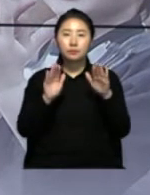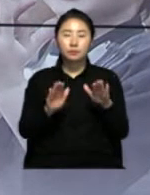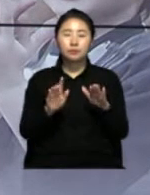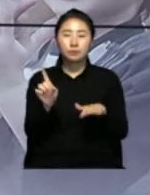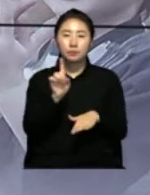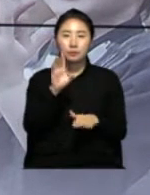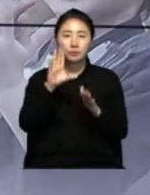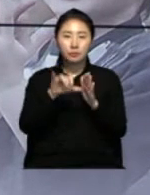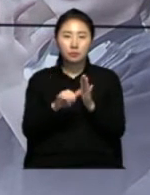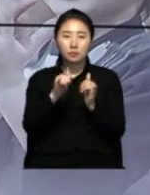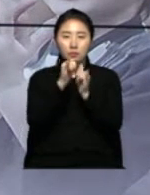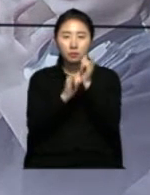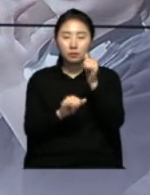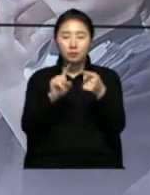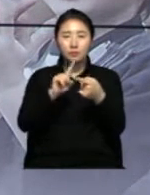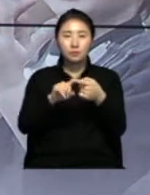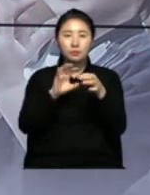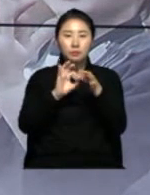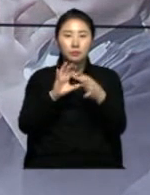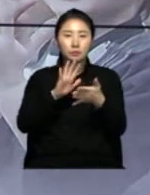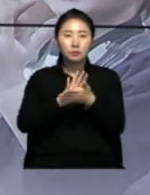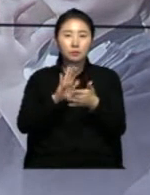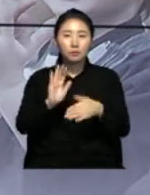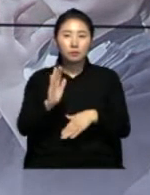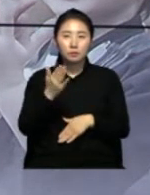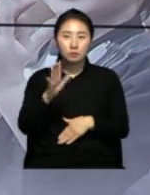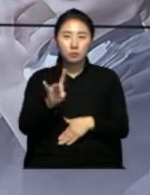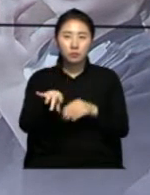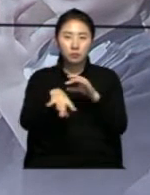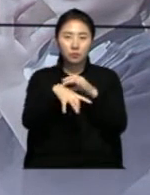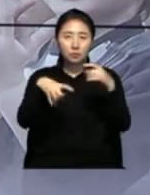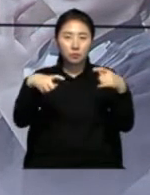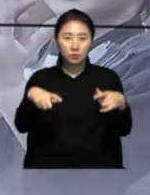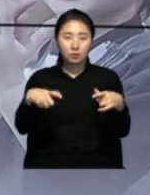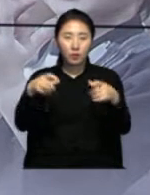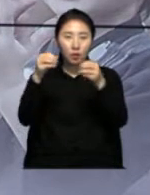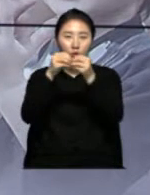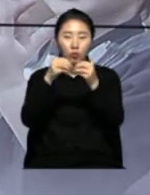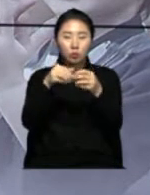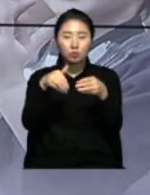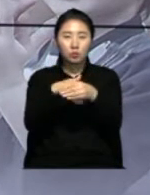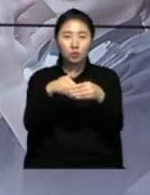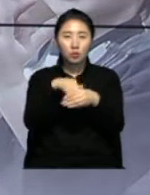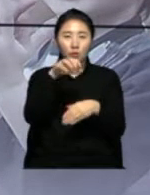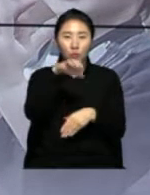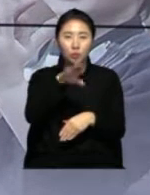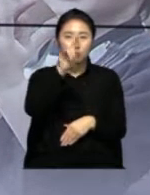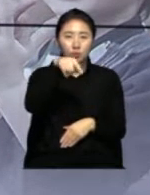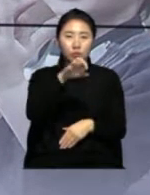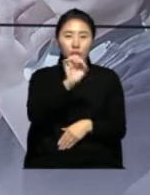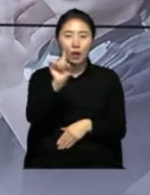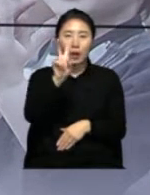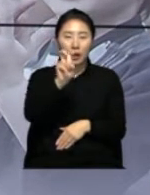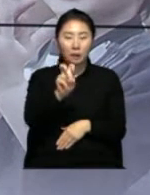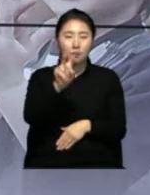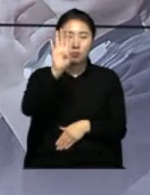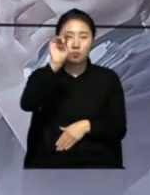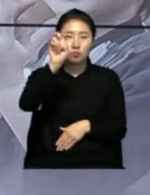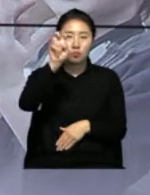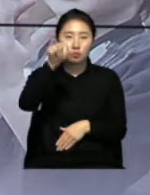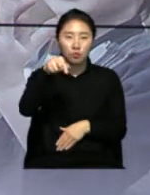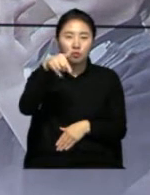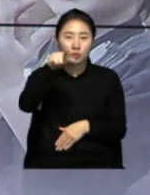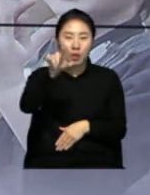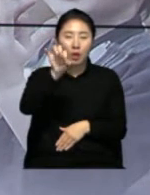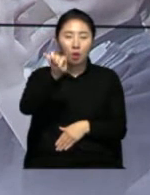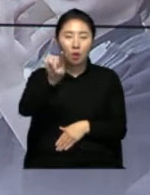어느 때보다 역사에 대한 관심이 뜨거운데요. 먼저 종로구에서는 전통 문화 공간인 부암동 무계원에서